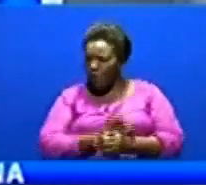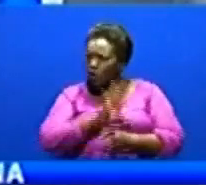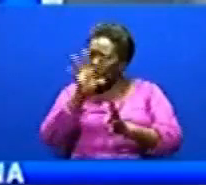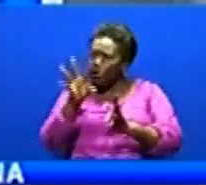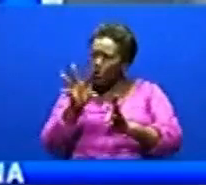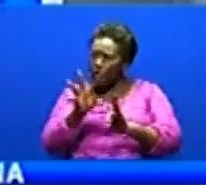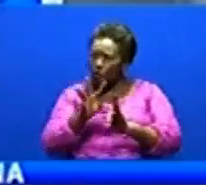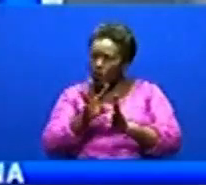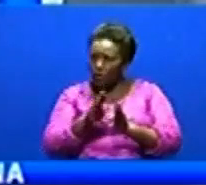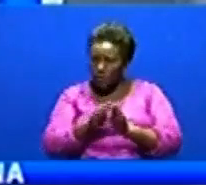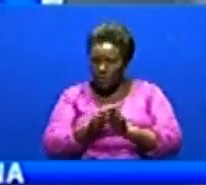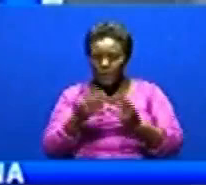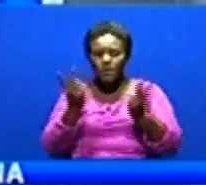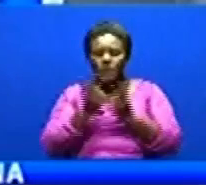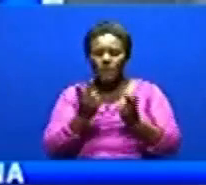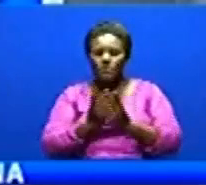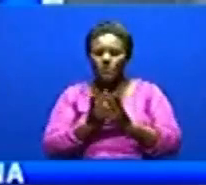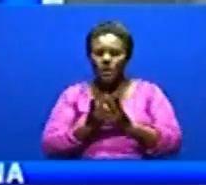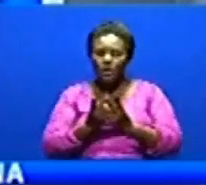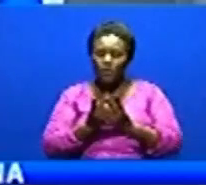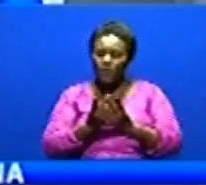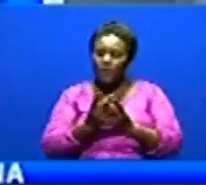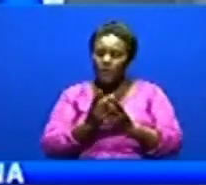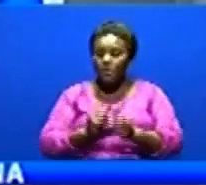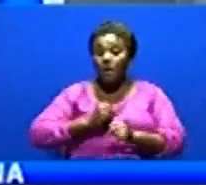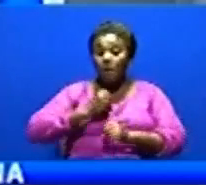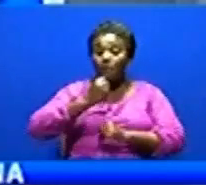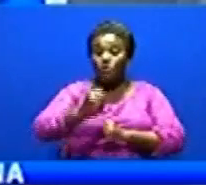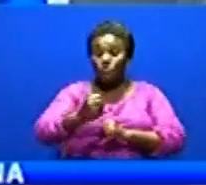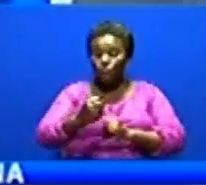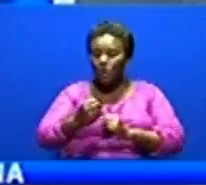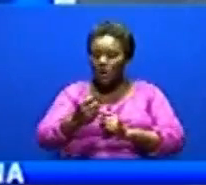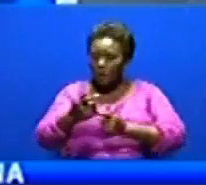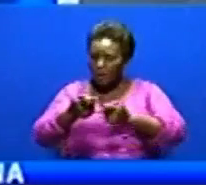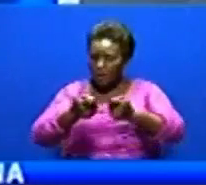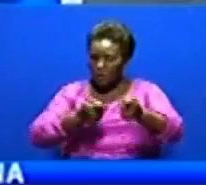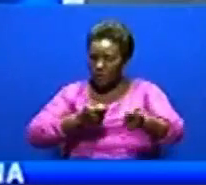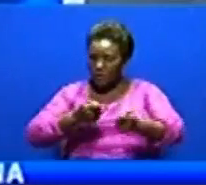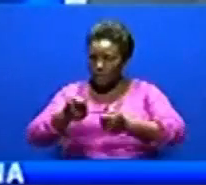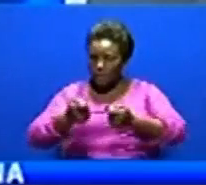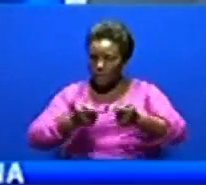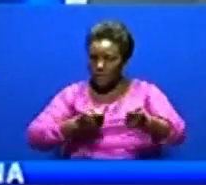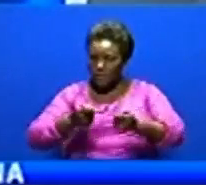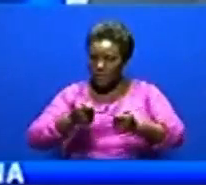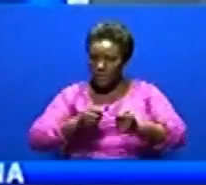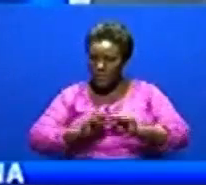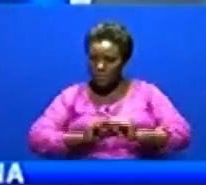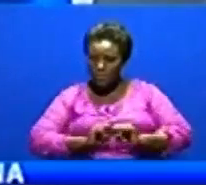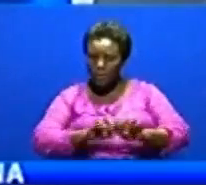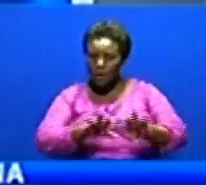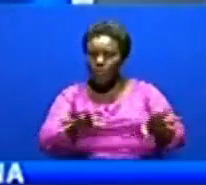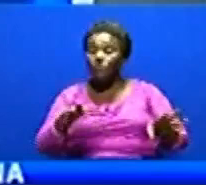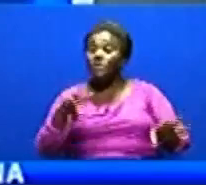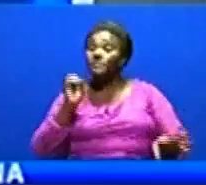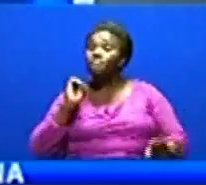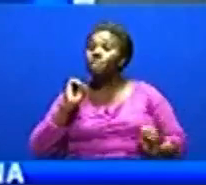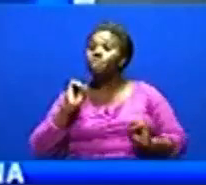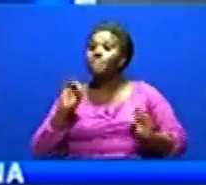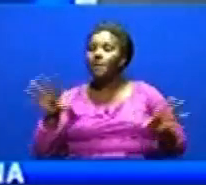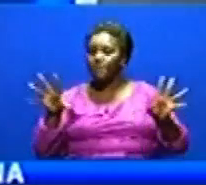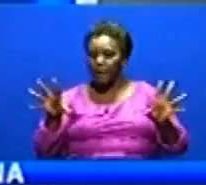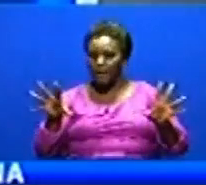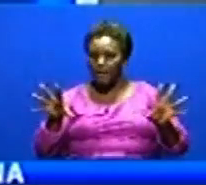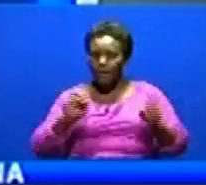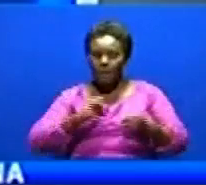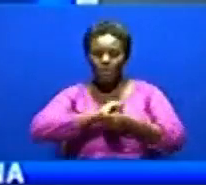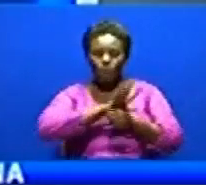hatua ambazo wanachukua kudhibiti kuingia kwa maambukizi ya COVID-19 ndani ya China. Hii